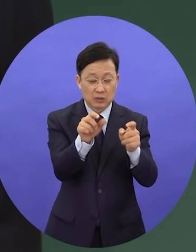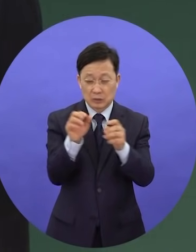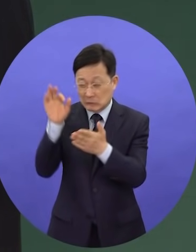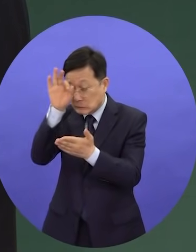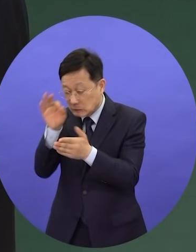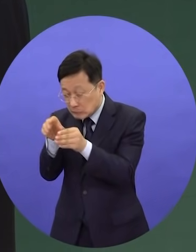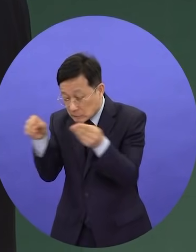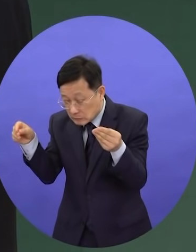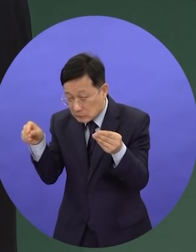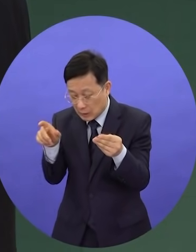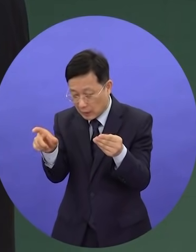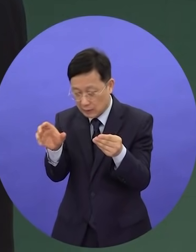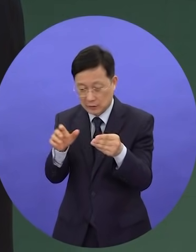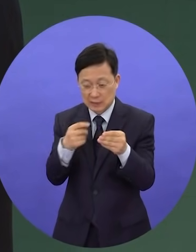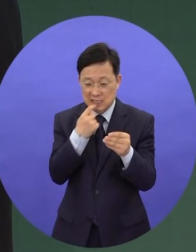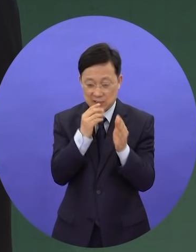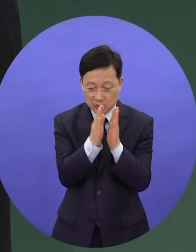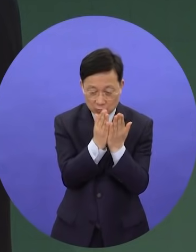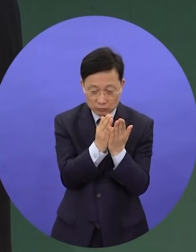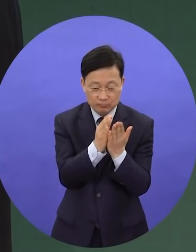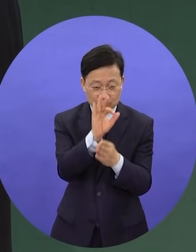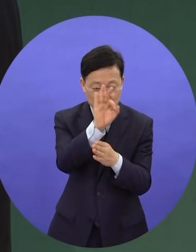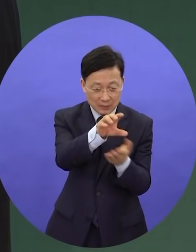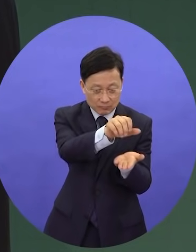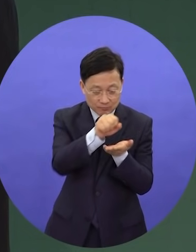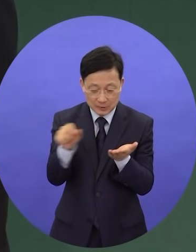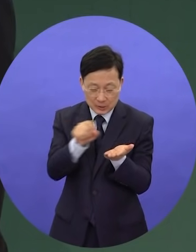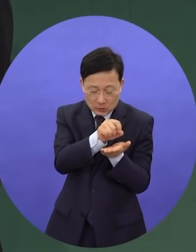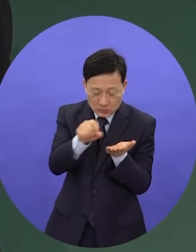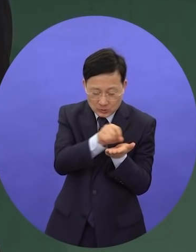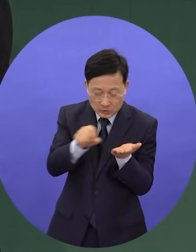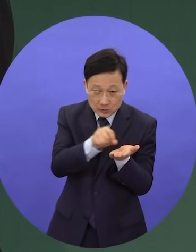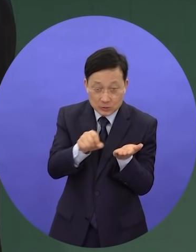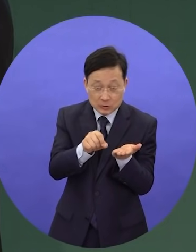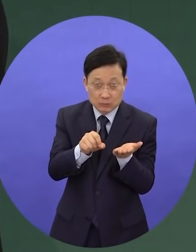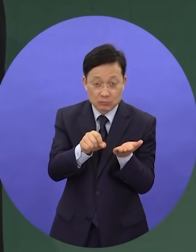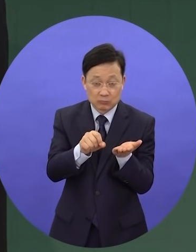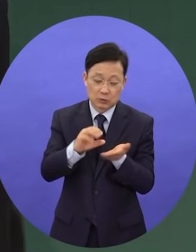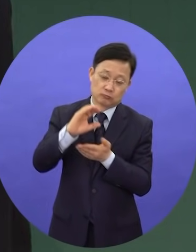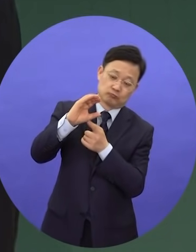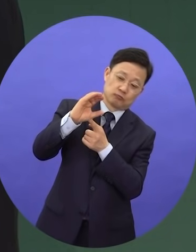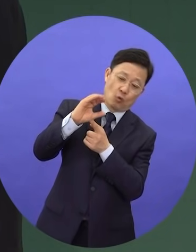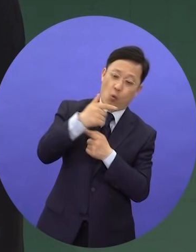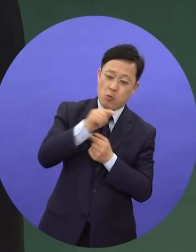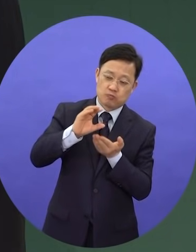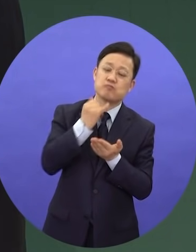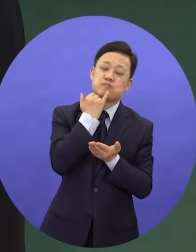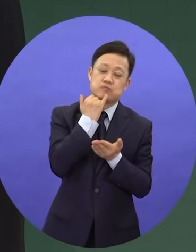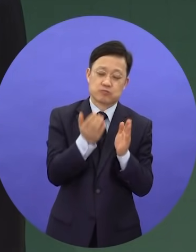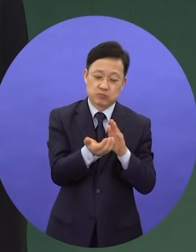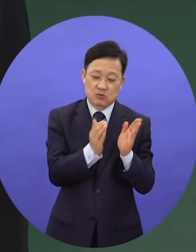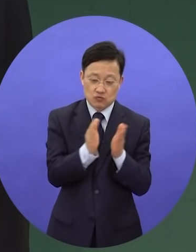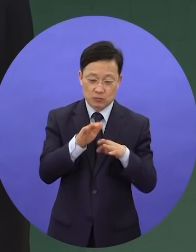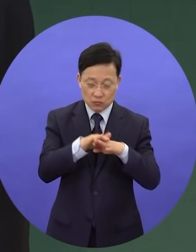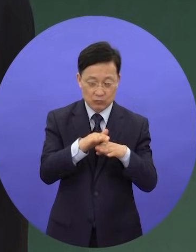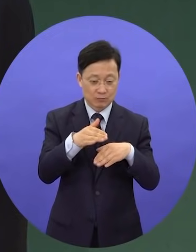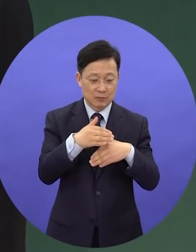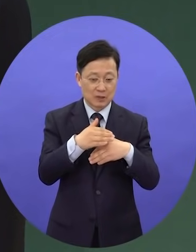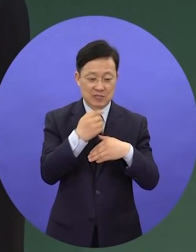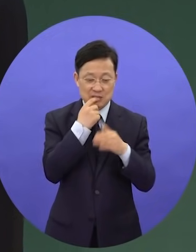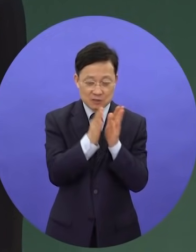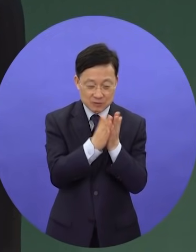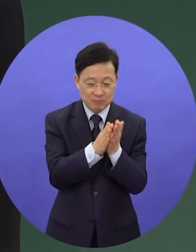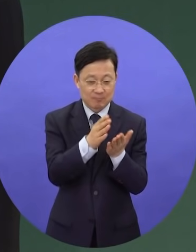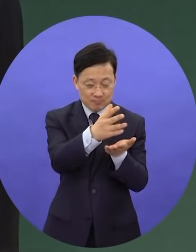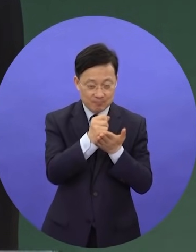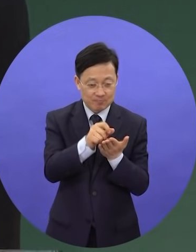이제 어느 정도 성경 책망이나 안 듣고도 노트 열어야 좀 제법 될 겁니다. And so even though it might be not that many, you'll be able to